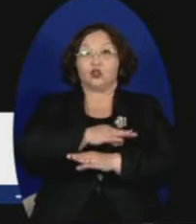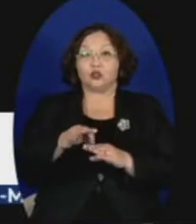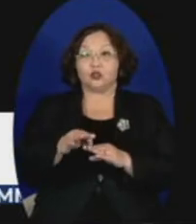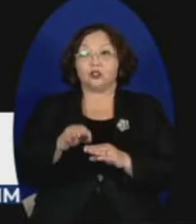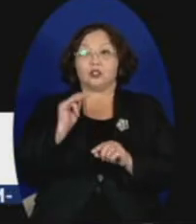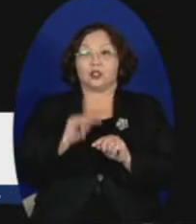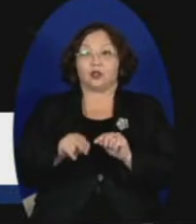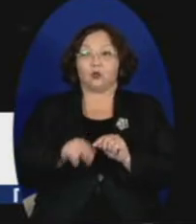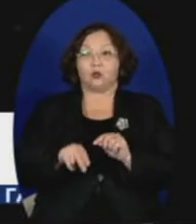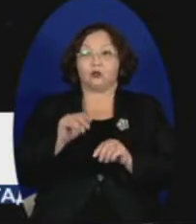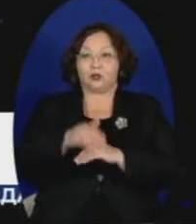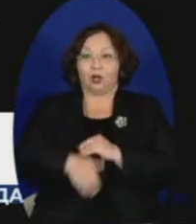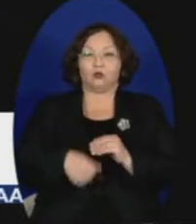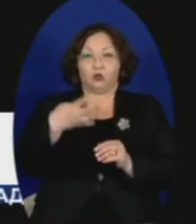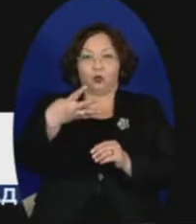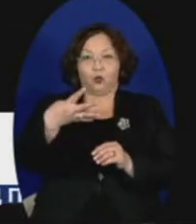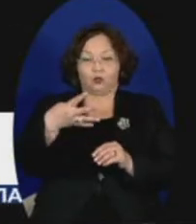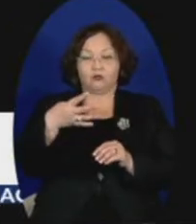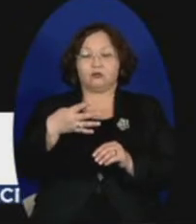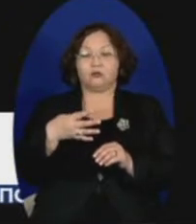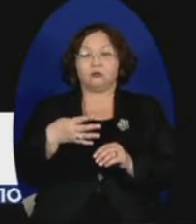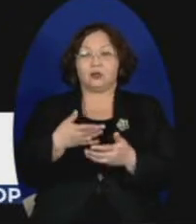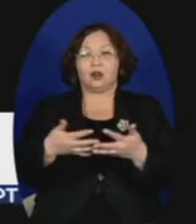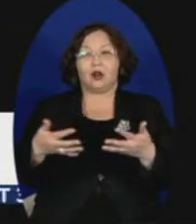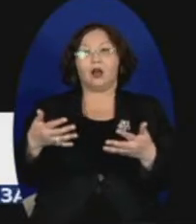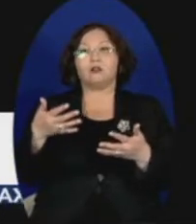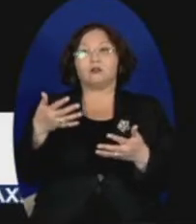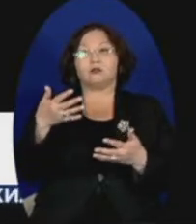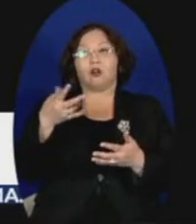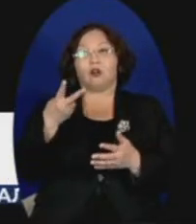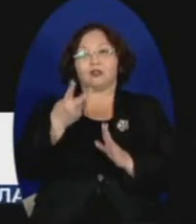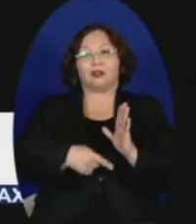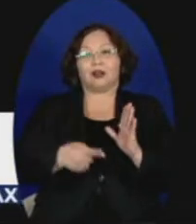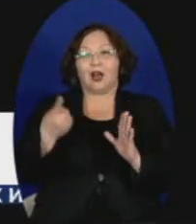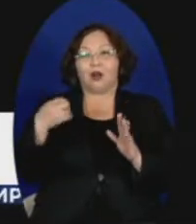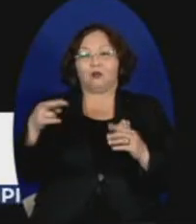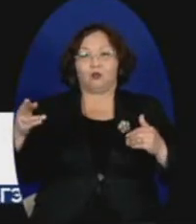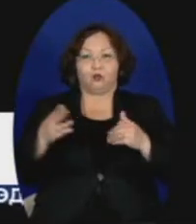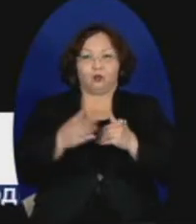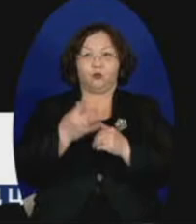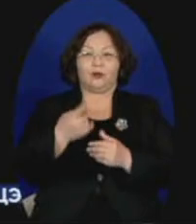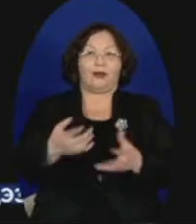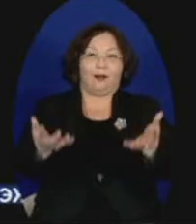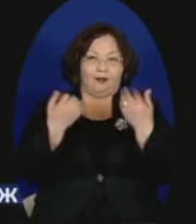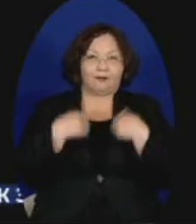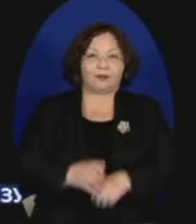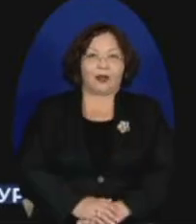шалгуулалт 4 үе шаттай явагдах ба материалыг ирэх оны 2 дугаар сарын 10 хүртэл хүлээн авах юм байна.